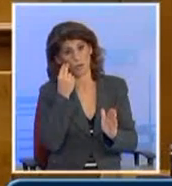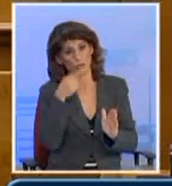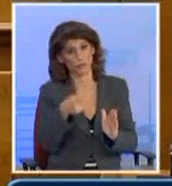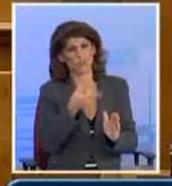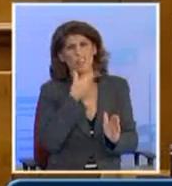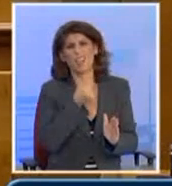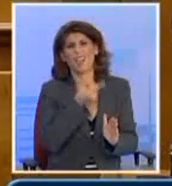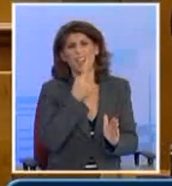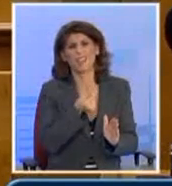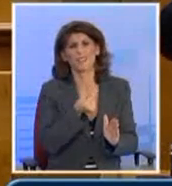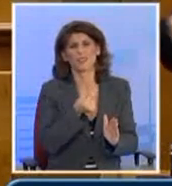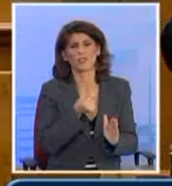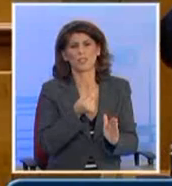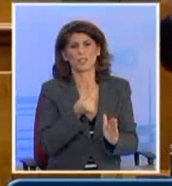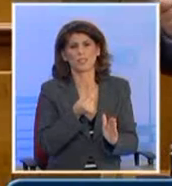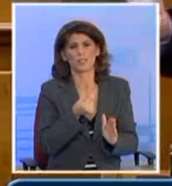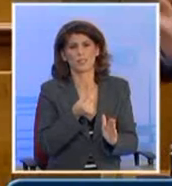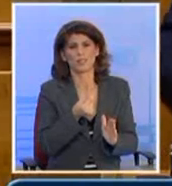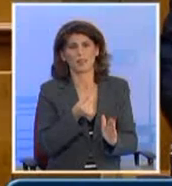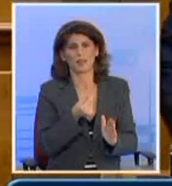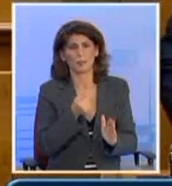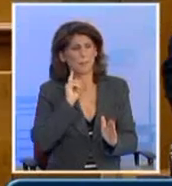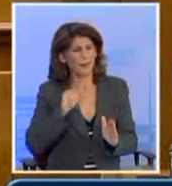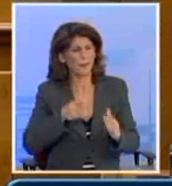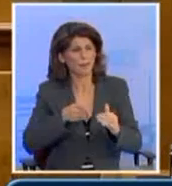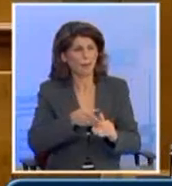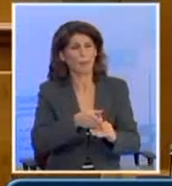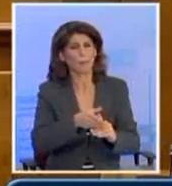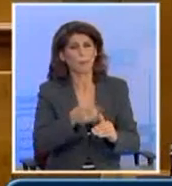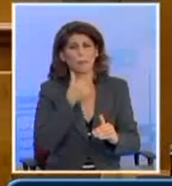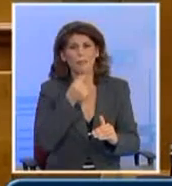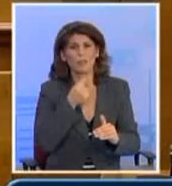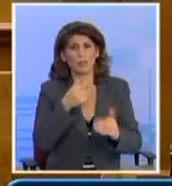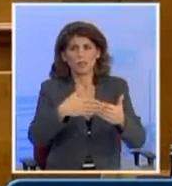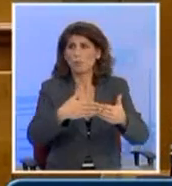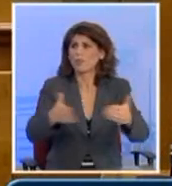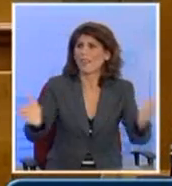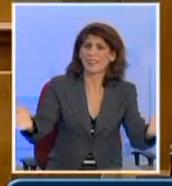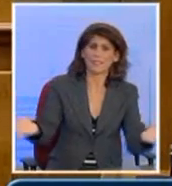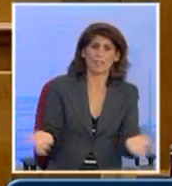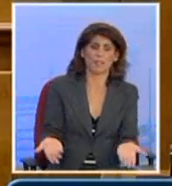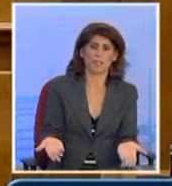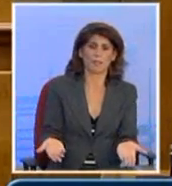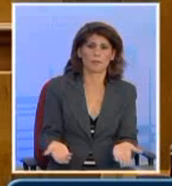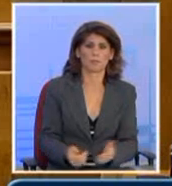τόσο εύκολη διάρρηξη εντός εισαγωγικών, μια πόρτας ορθάνυκτης.